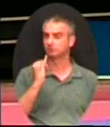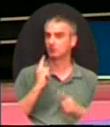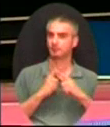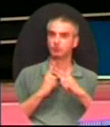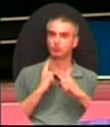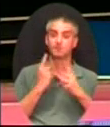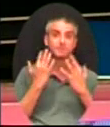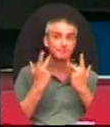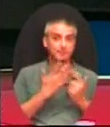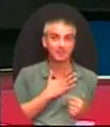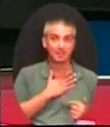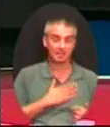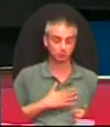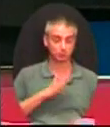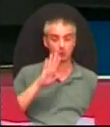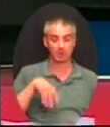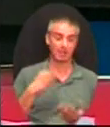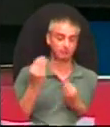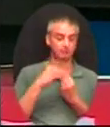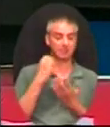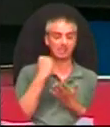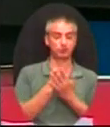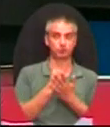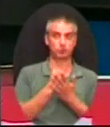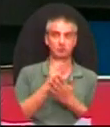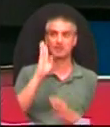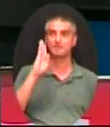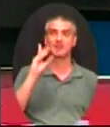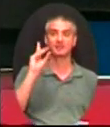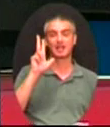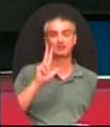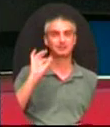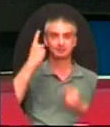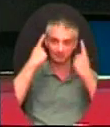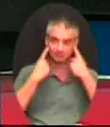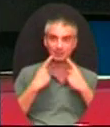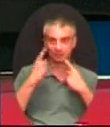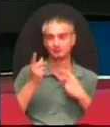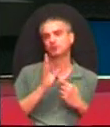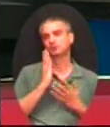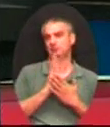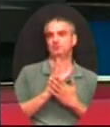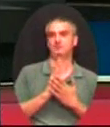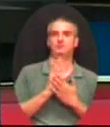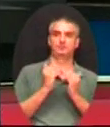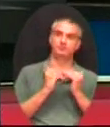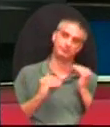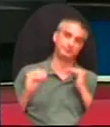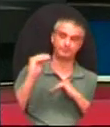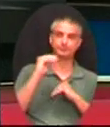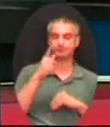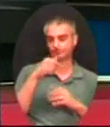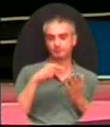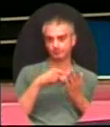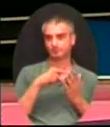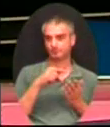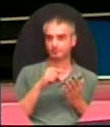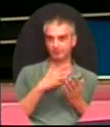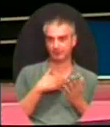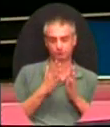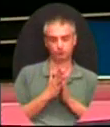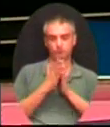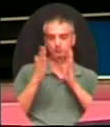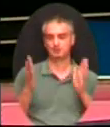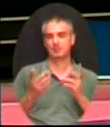כך. ברגע שרצו גם את הכשרות של בד"ץ, שזה ביחד עם טמפו, ברגע שזה מחמיר, ורצו